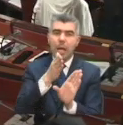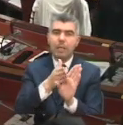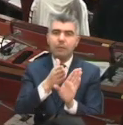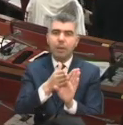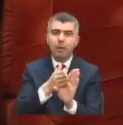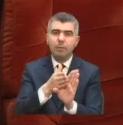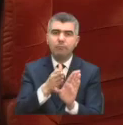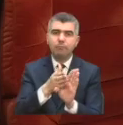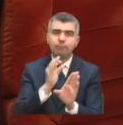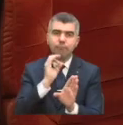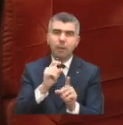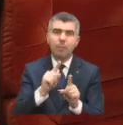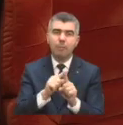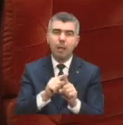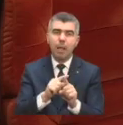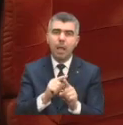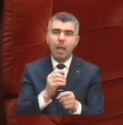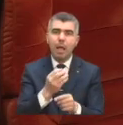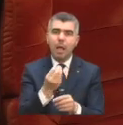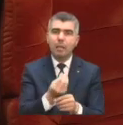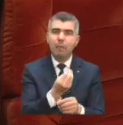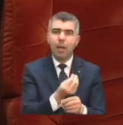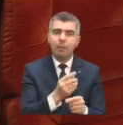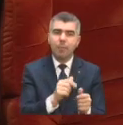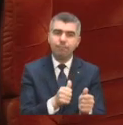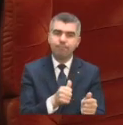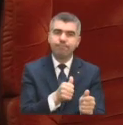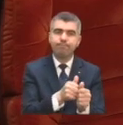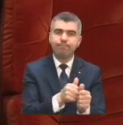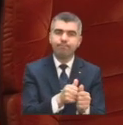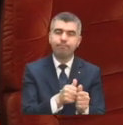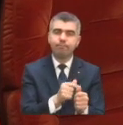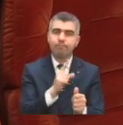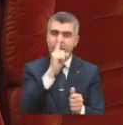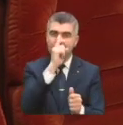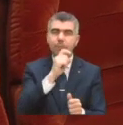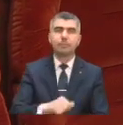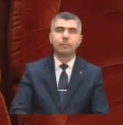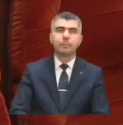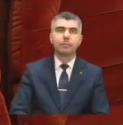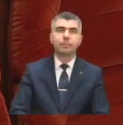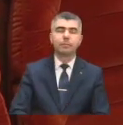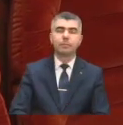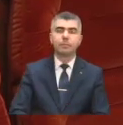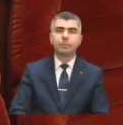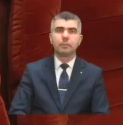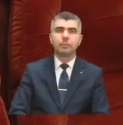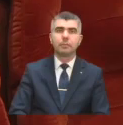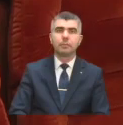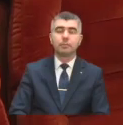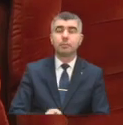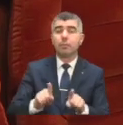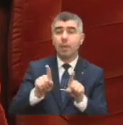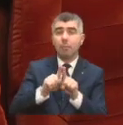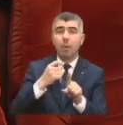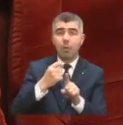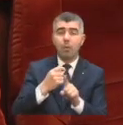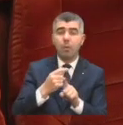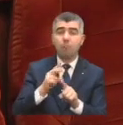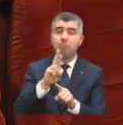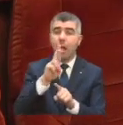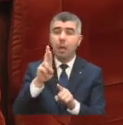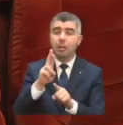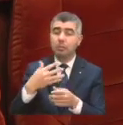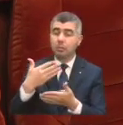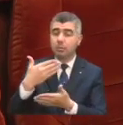هنا هذه أمور عندها حساسية كبرى. حنا بالنسبة لنا تنعيد النظر في محاكم الأسرة، جاء الملك في الخطاب ديالو